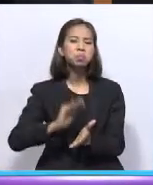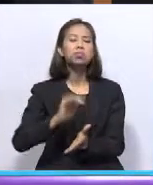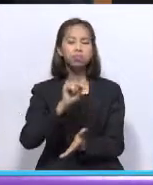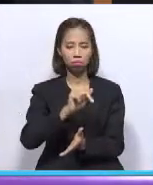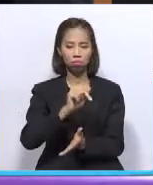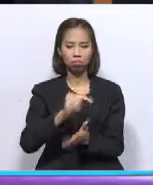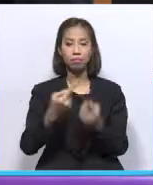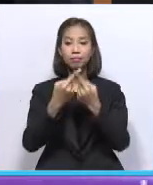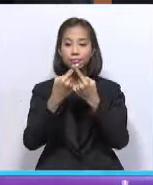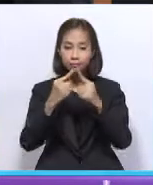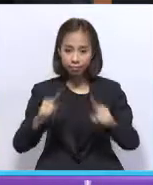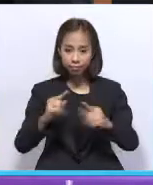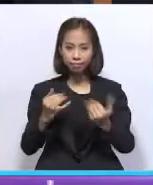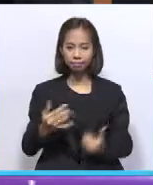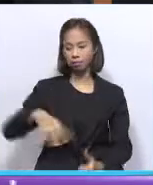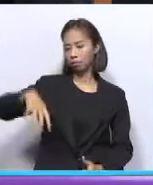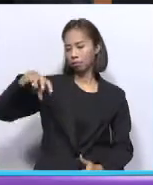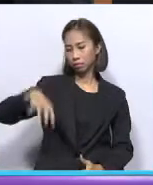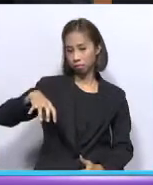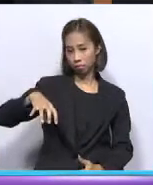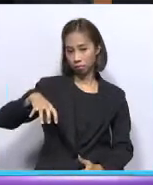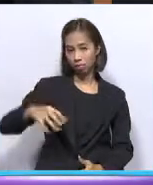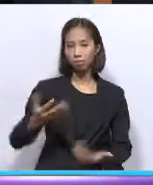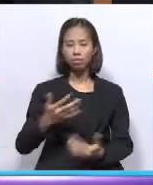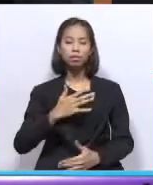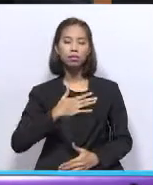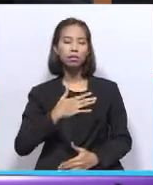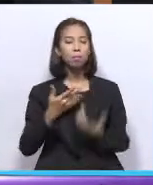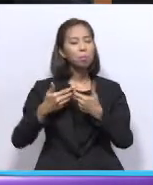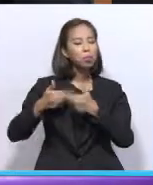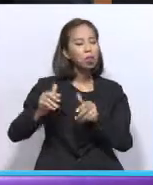ยในส่วนของกรมชลประทานเนี่ยก็ไม่ได้นิ่งนอนใจนะฮะ